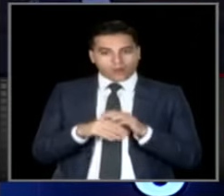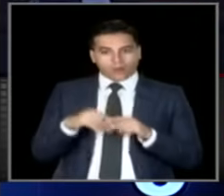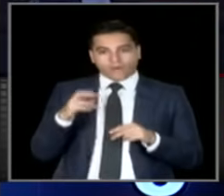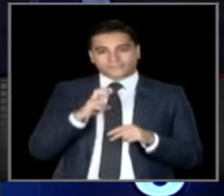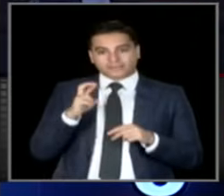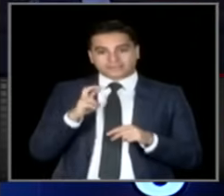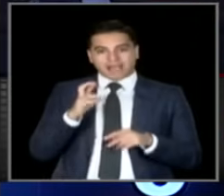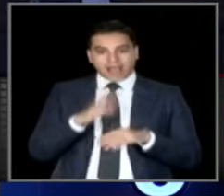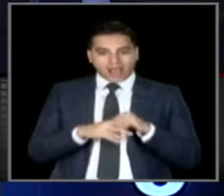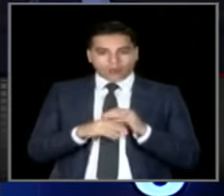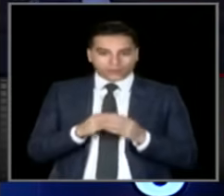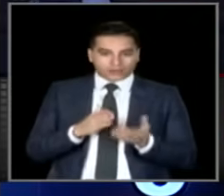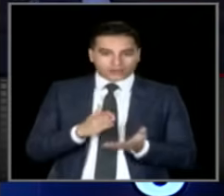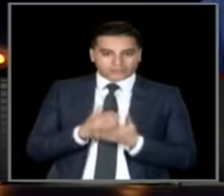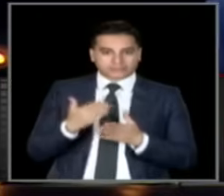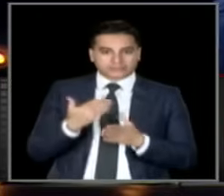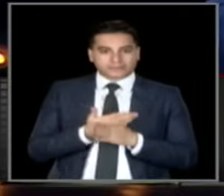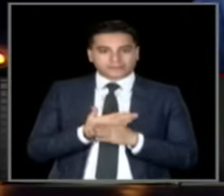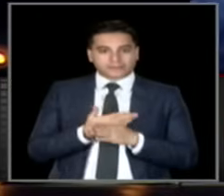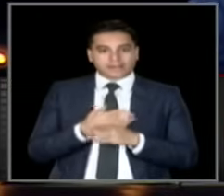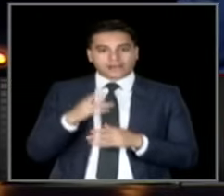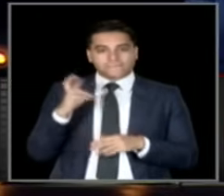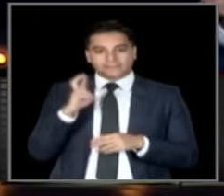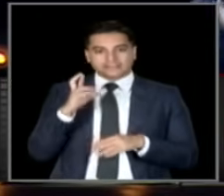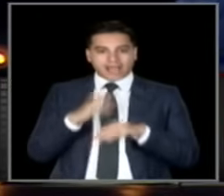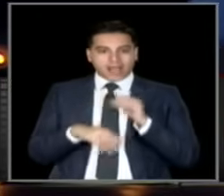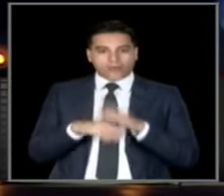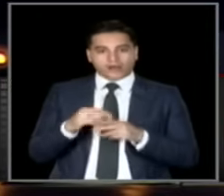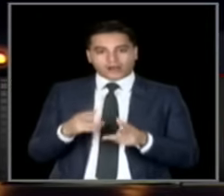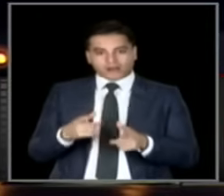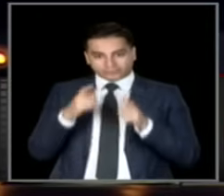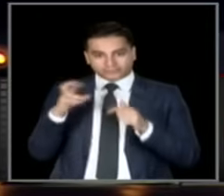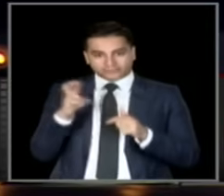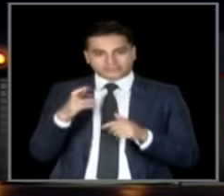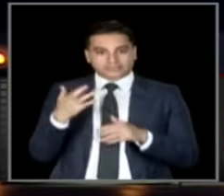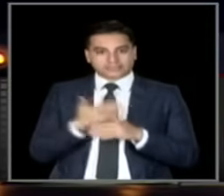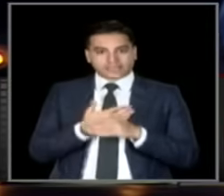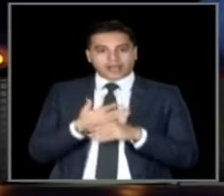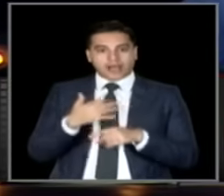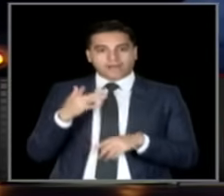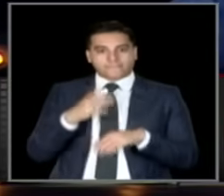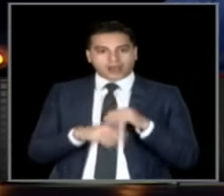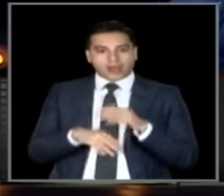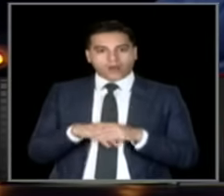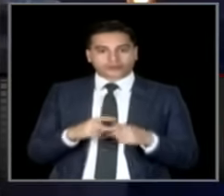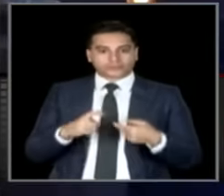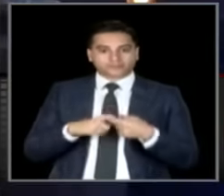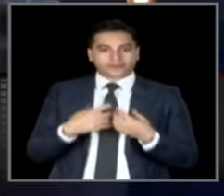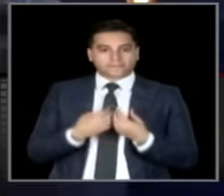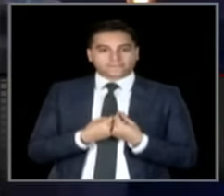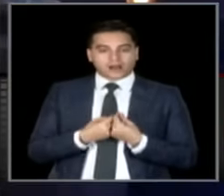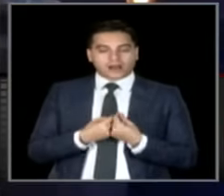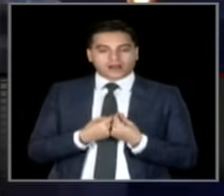تقريبا، وحاول يعملها عشان ما تتبسش في المسلمين. مسيحي حاول يغتال مسيحي عشان ما يتعاونش مع